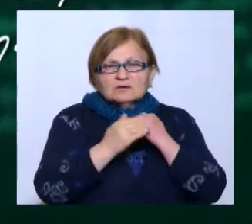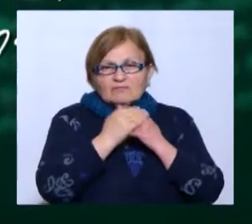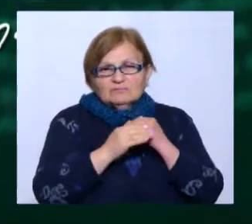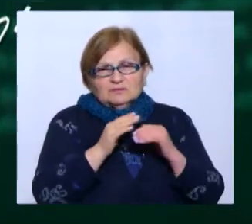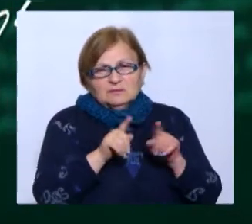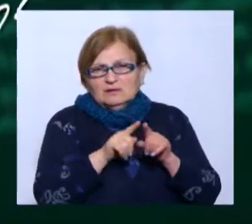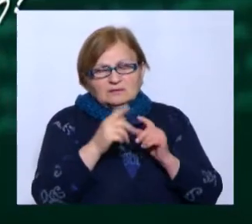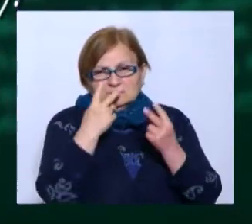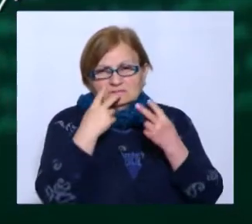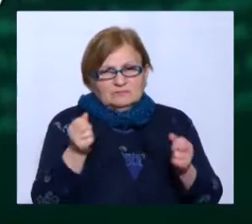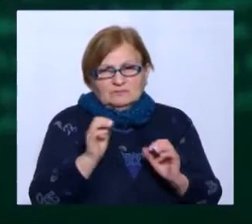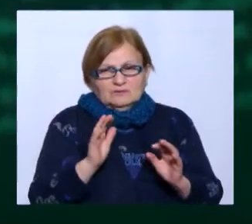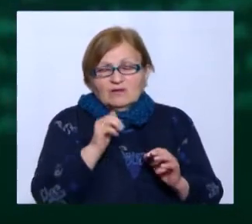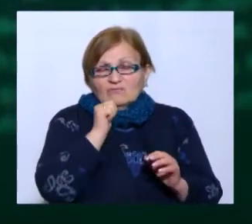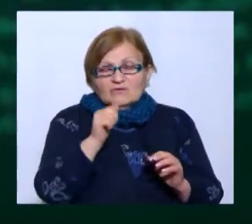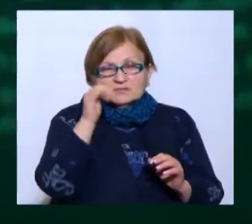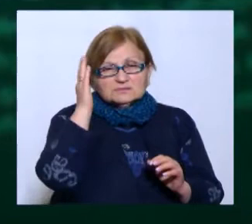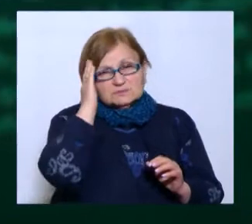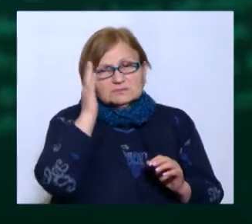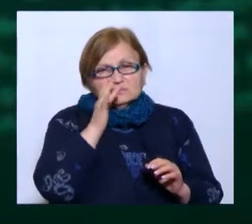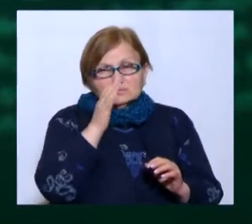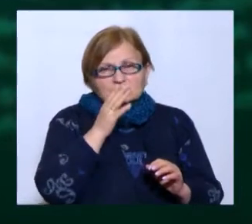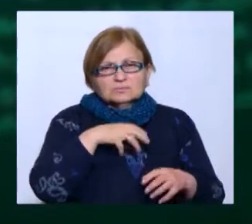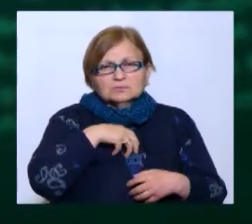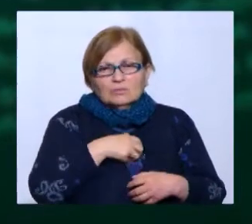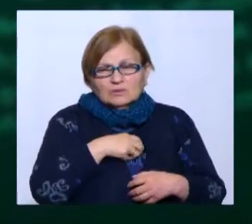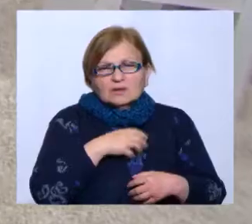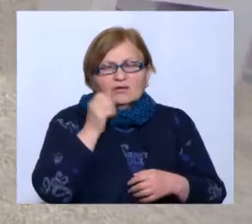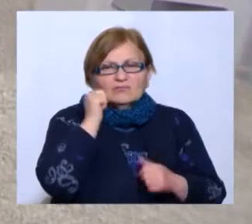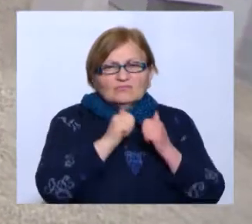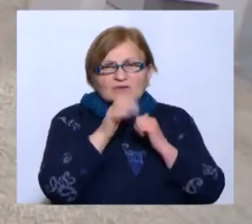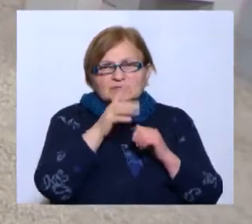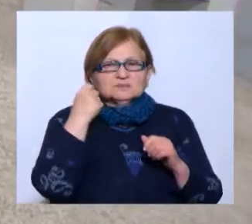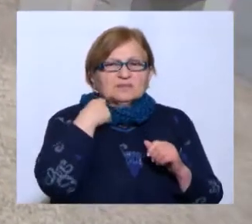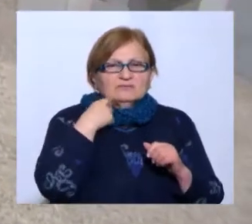ალერსი. ვერც ძილის დროს ნაზი ოხრა და ვერც თასი ღვინით სავსე,